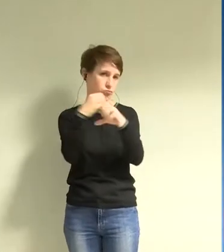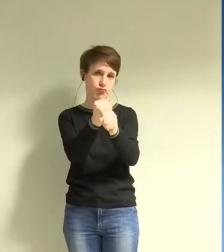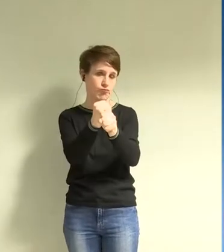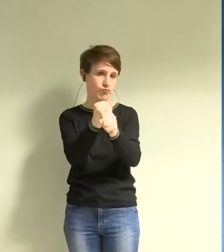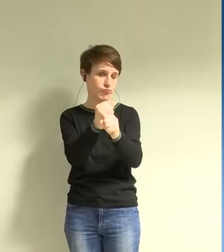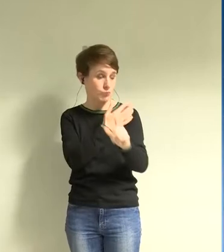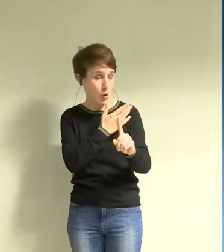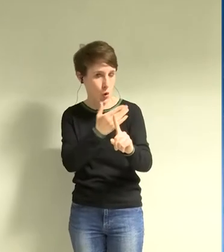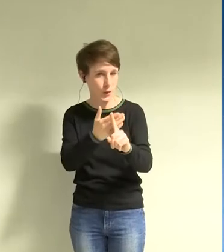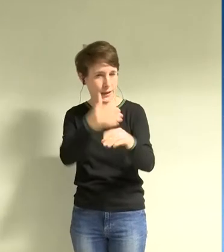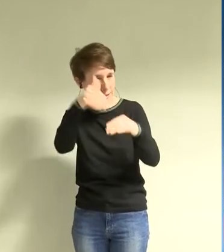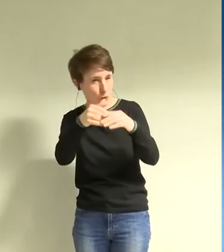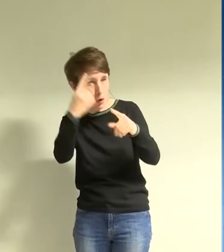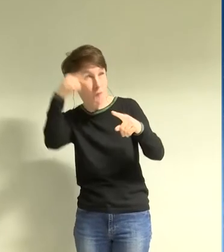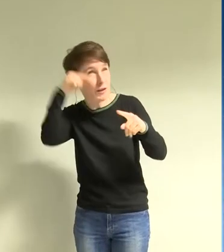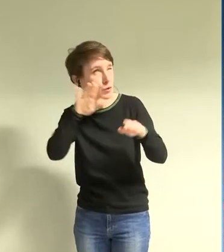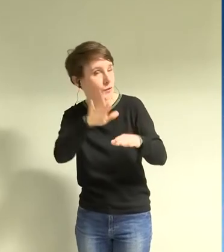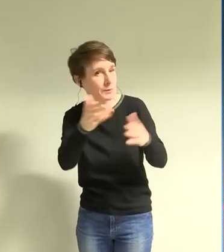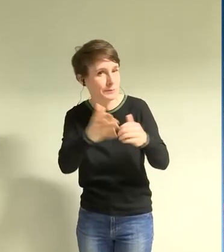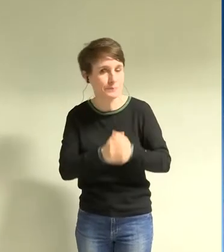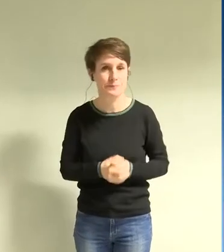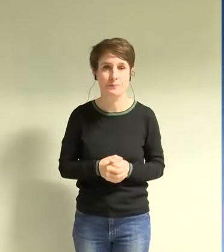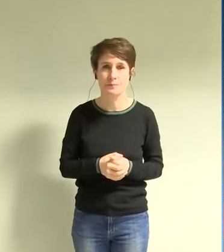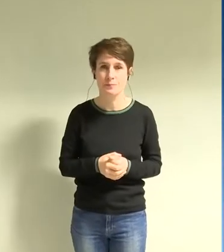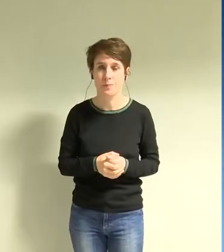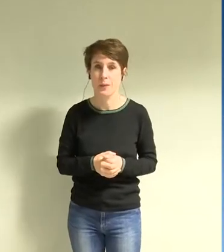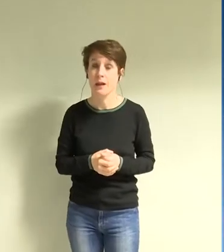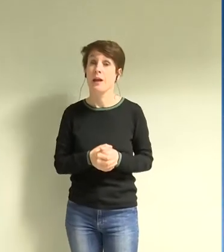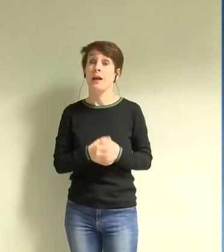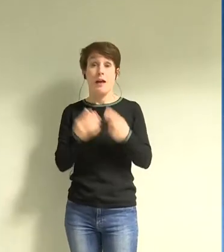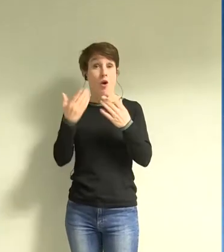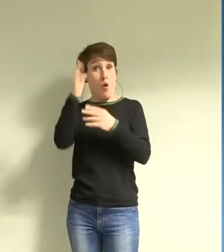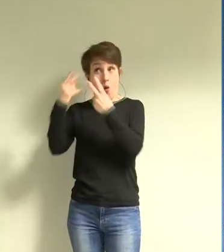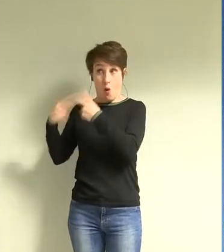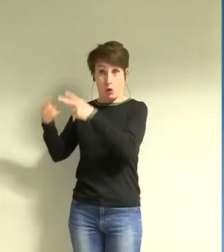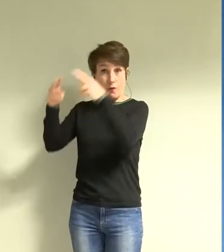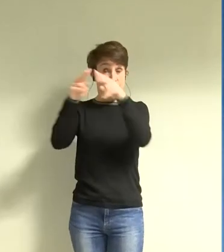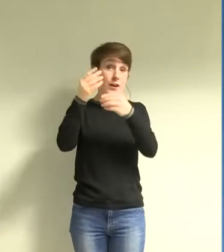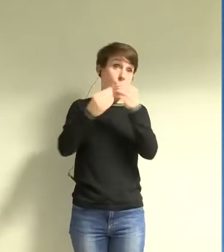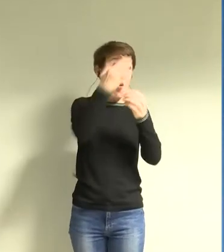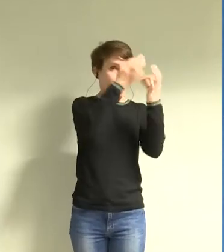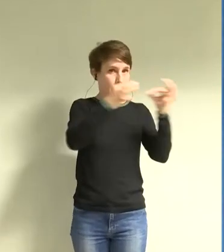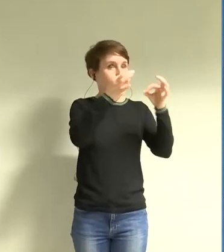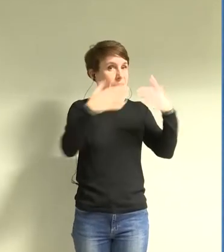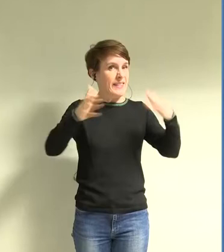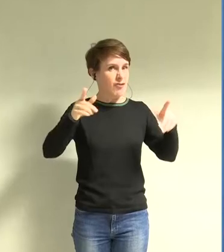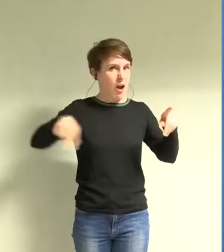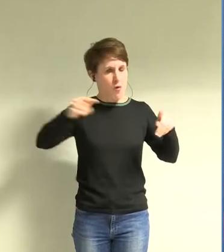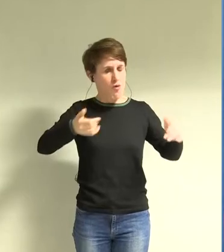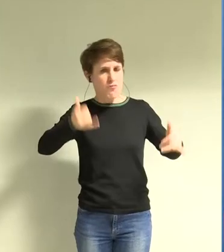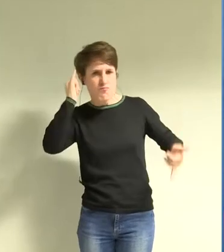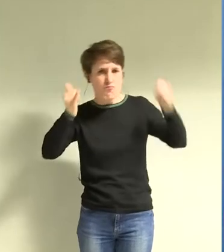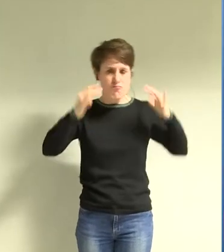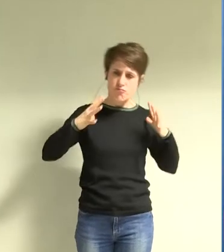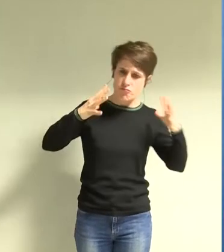et l'esprit se veut s'inscrire dans une démarche portée par de nombreuses villes et gouvernements locaux qui se sont déjà engagés en déclinant